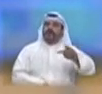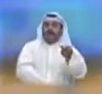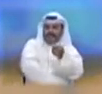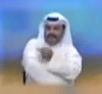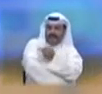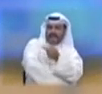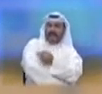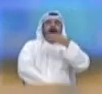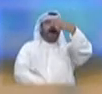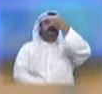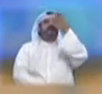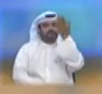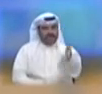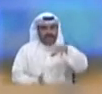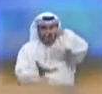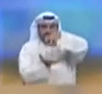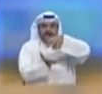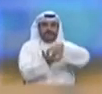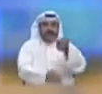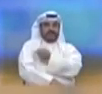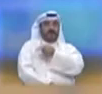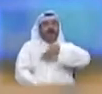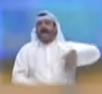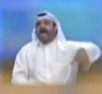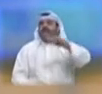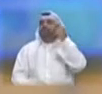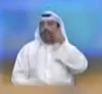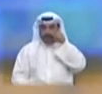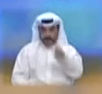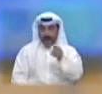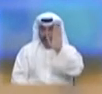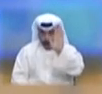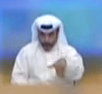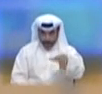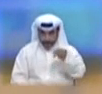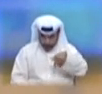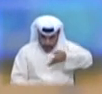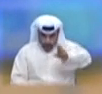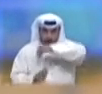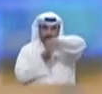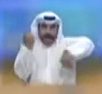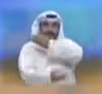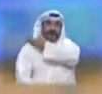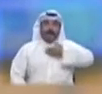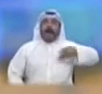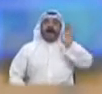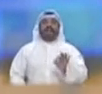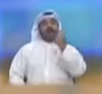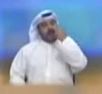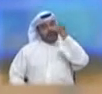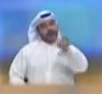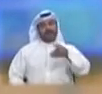التطعيمات في مختلف مراكز الرعاية الصحية الأولية، إلى جانب اهتمامها بالتوعية الصحية للحجاج قبل